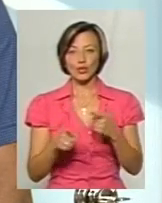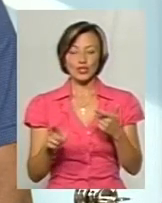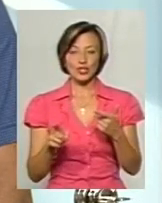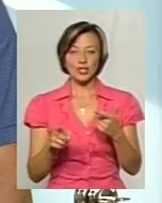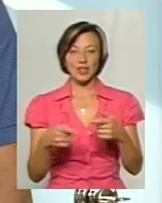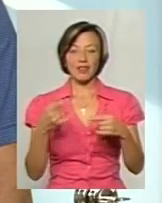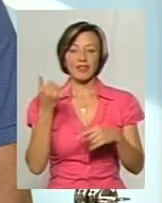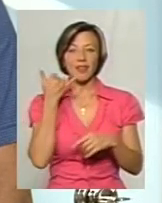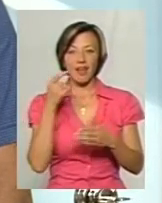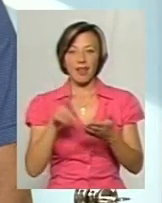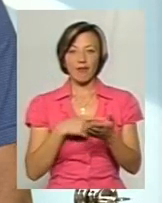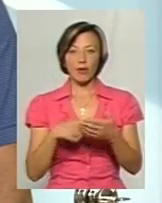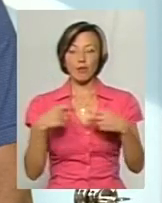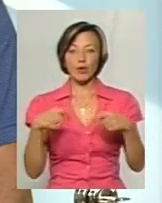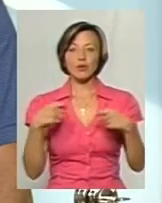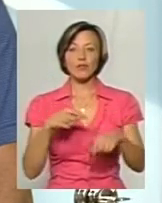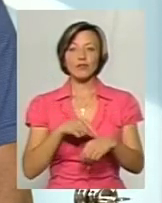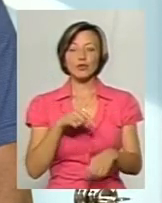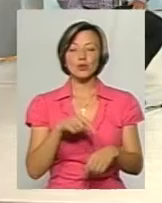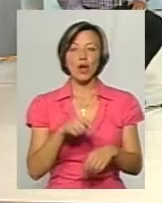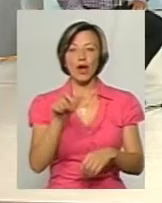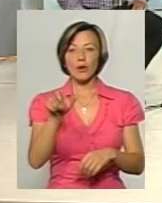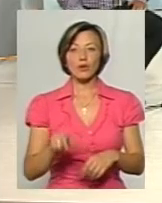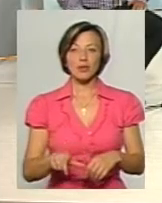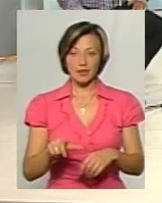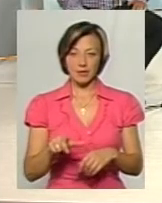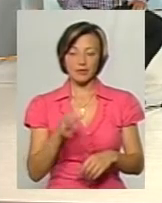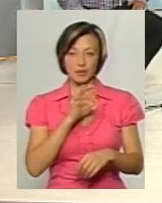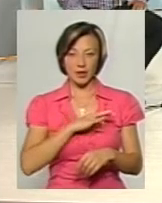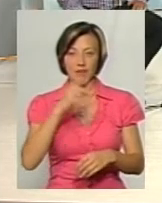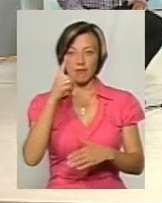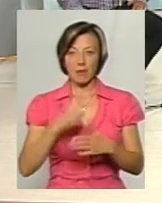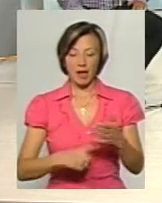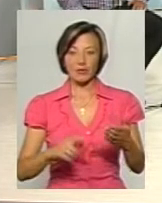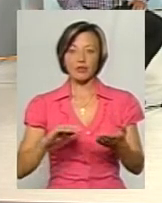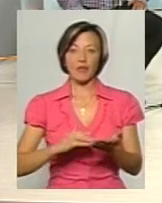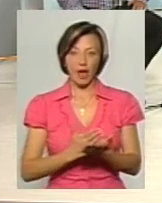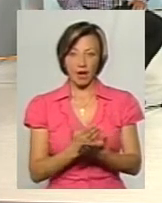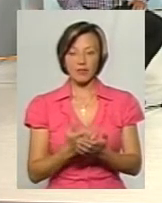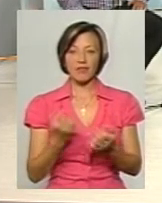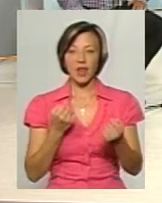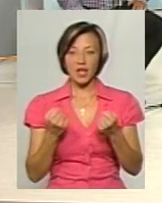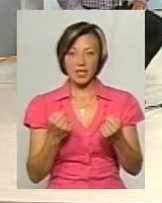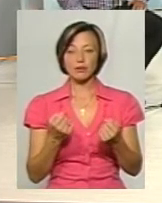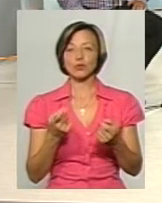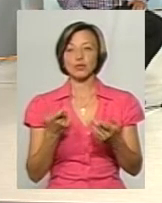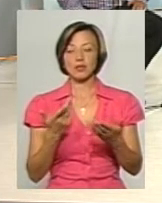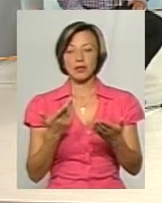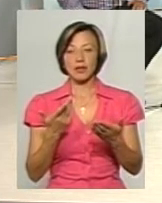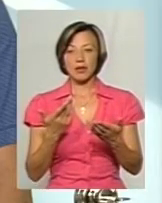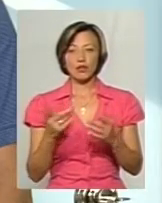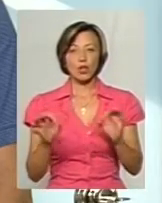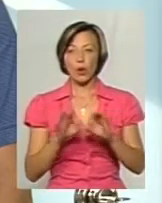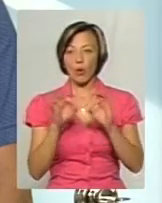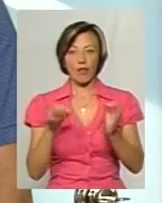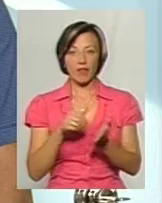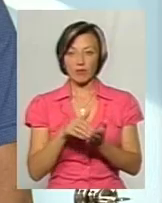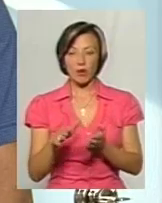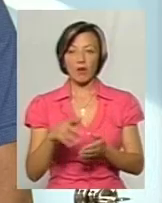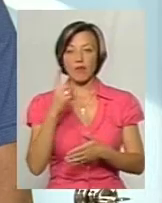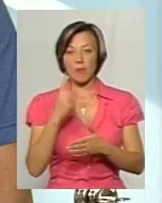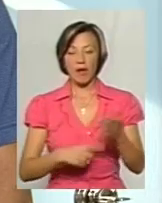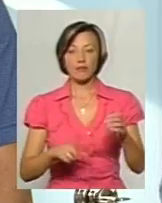чи телефон. Вони продають відчуття людини від користування. Впевненості в якості. Так, впевненості в надійності, впевненості в тому, що він тобі ніколи не відмовить,